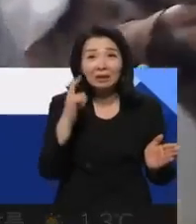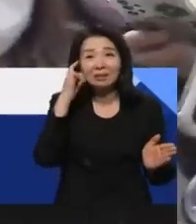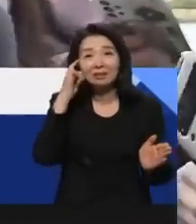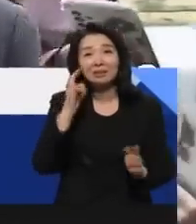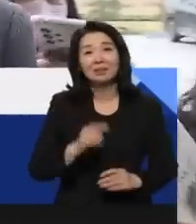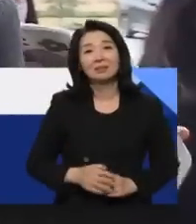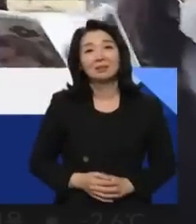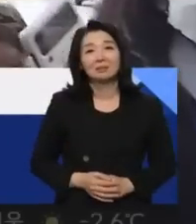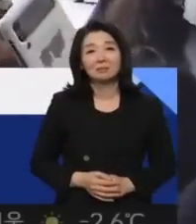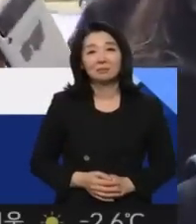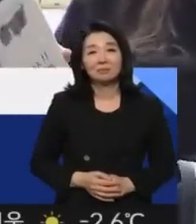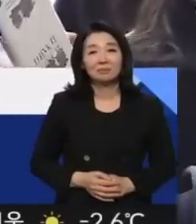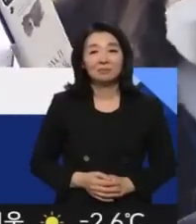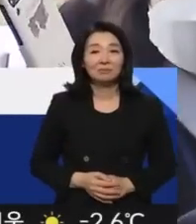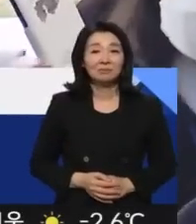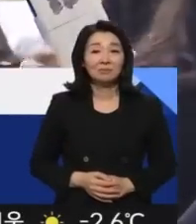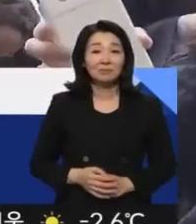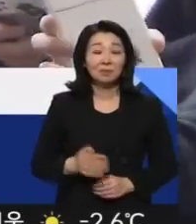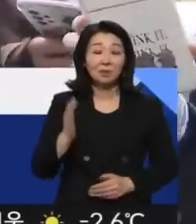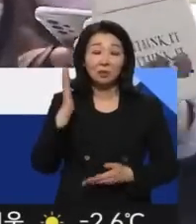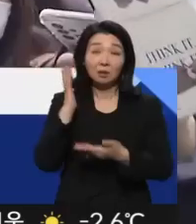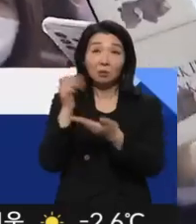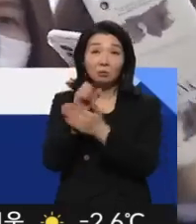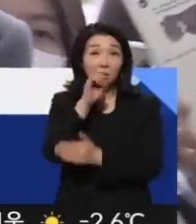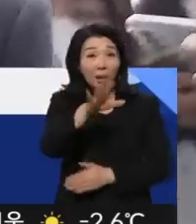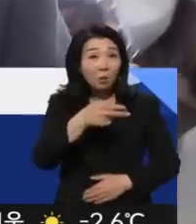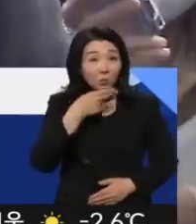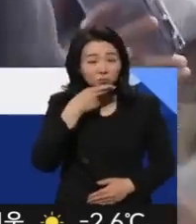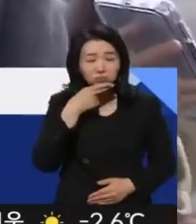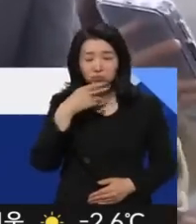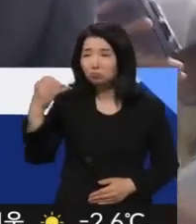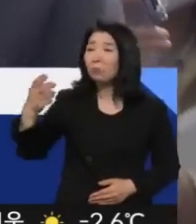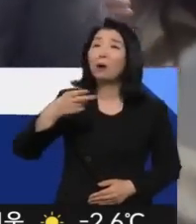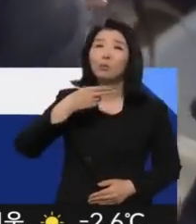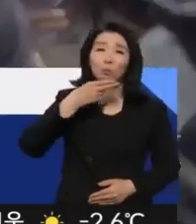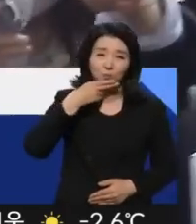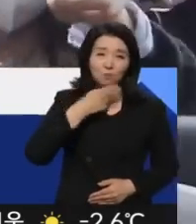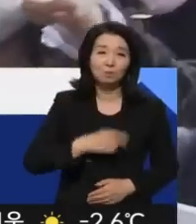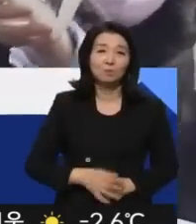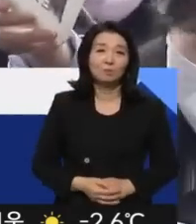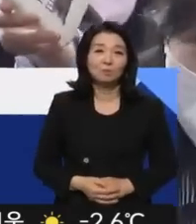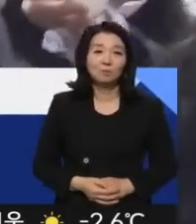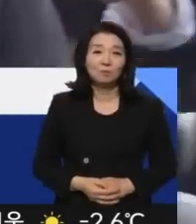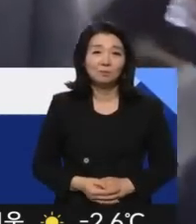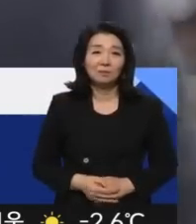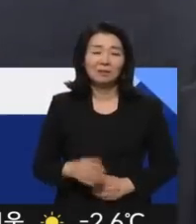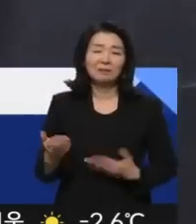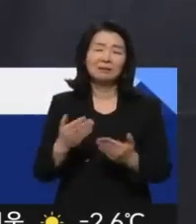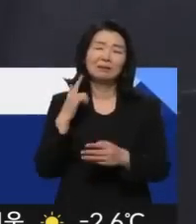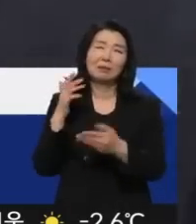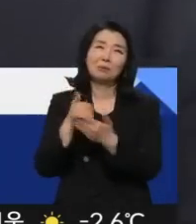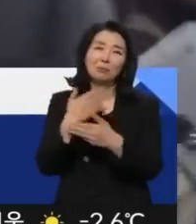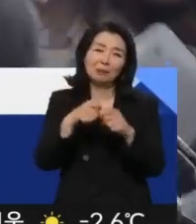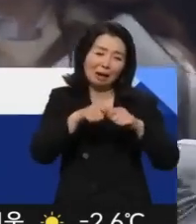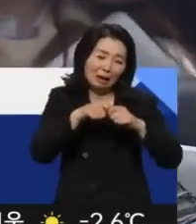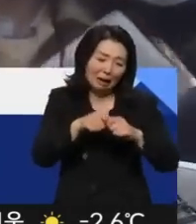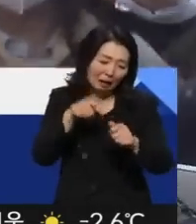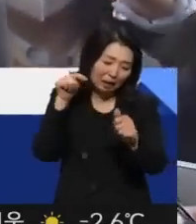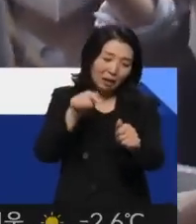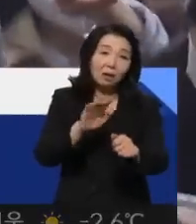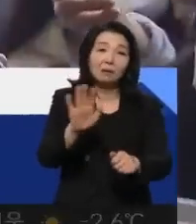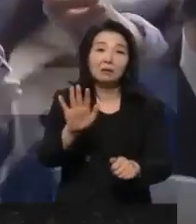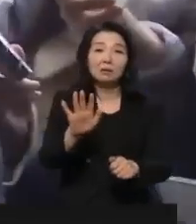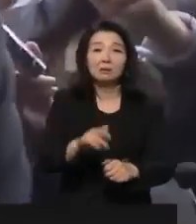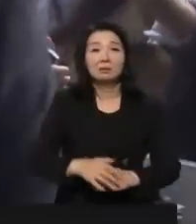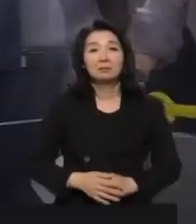거죠. 대통령이랑 전혀 아예 말도 안. 네, 그런 얘기 안 하시고 그런 일까지 대통령이 뭐 지침을 주고 그러시지